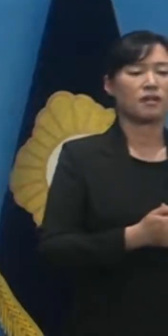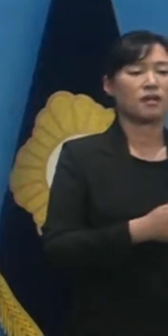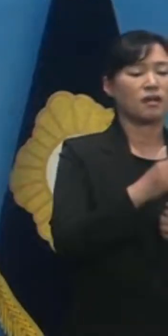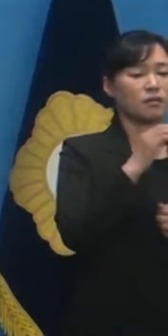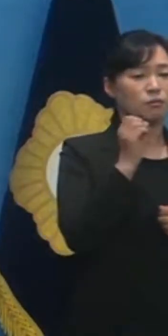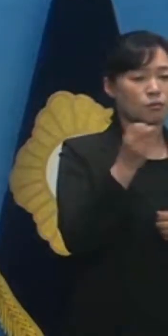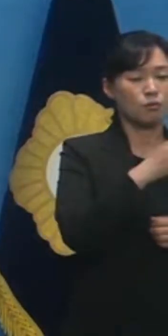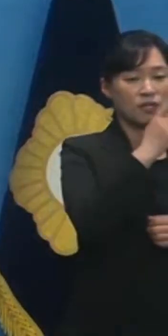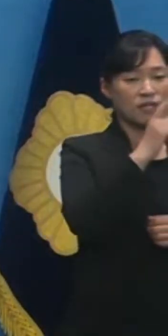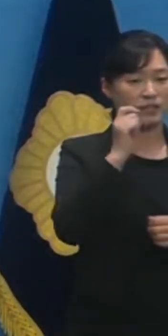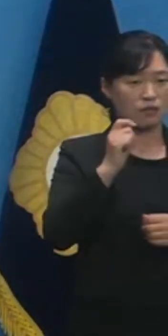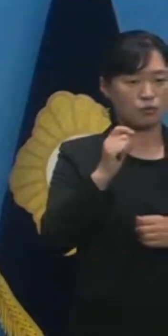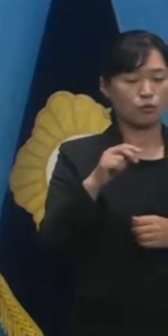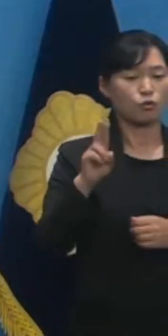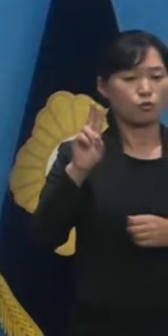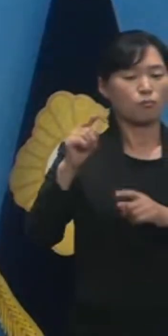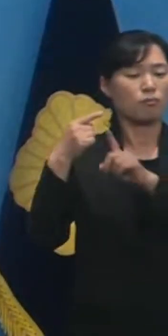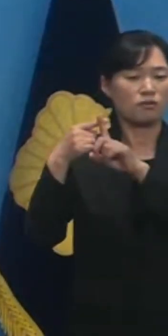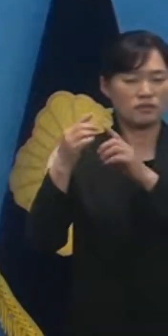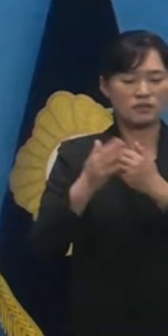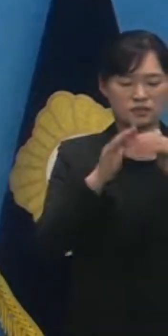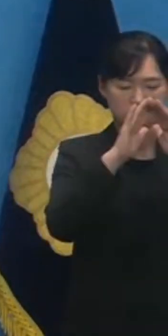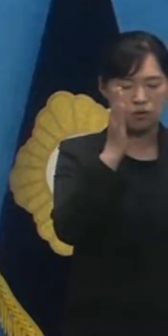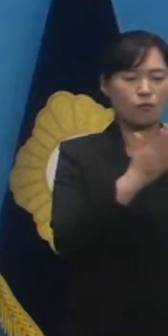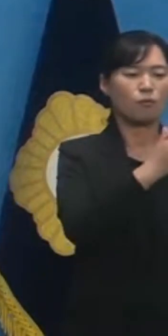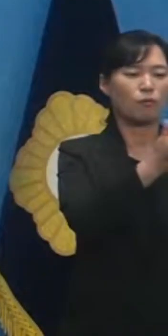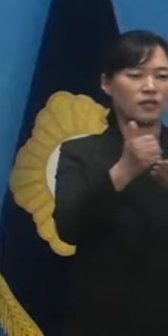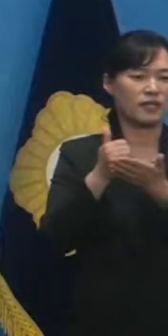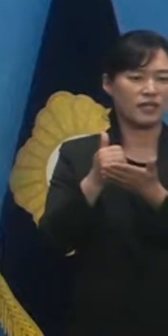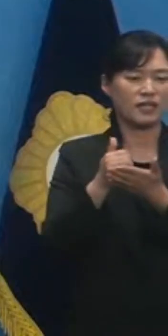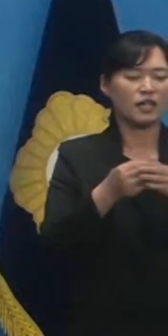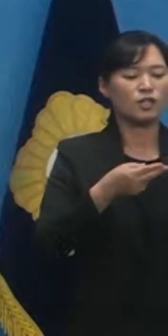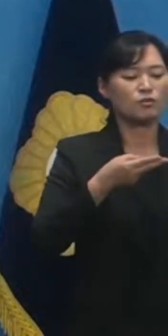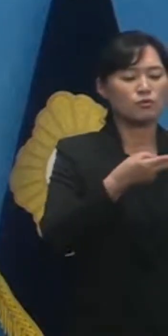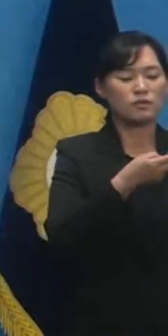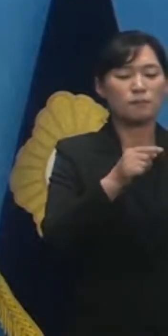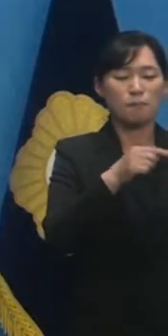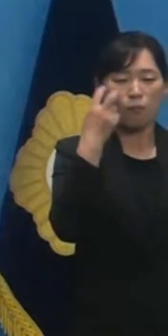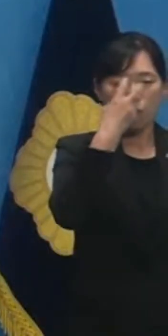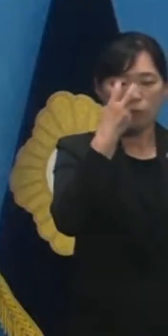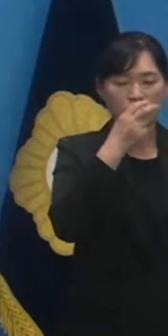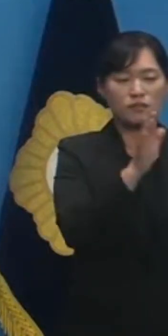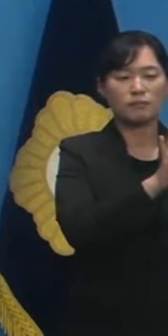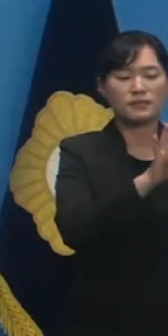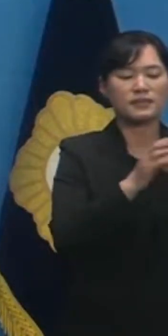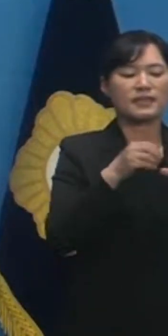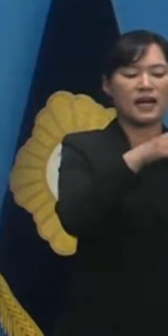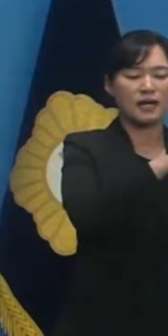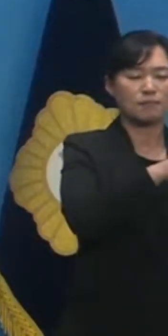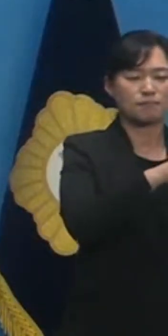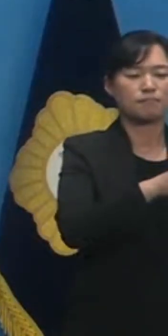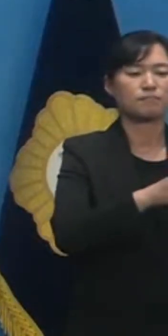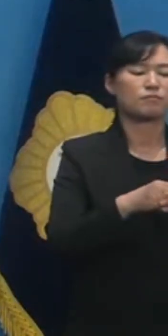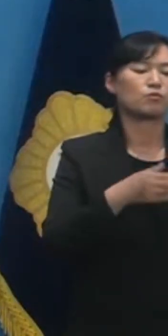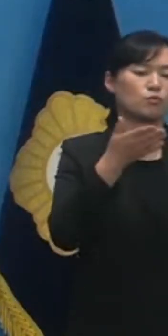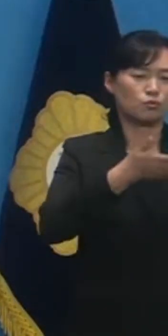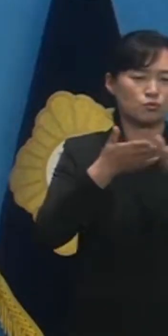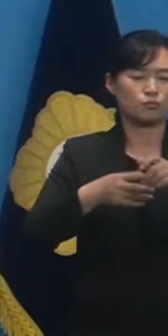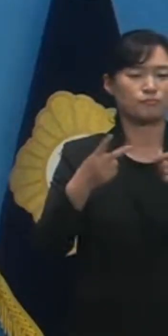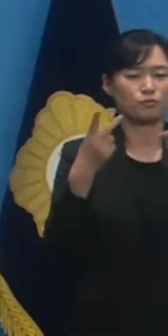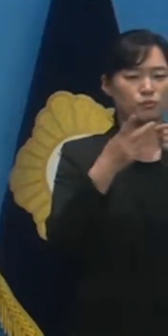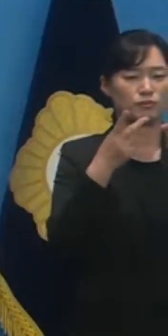모든 통신사는 전 고객을 상대로 유심보호 서비스 가입을 추진할 것을 촉구합니다.